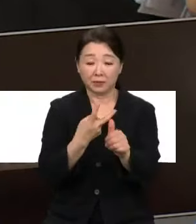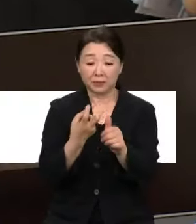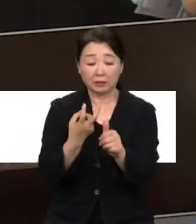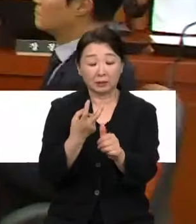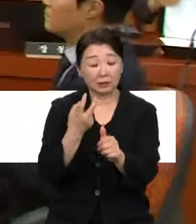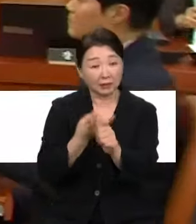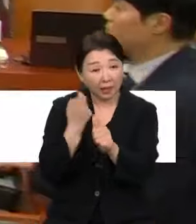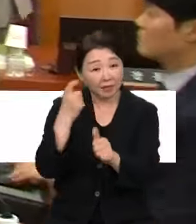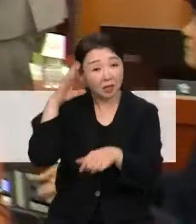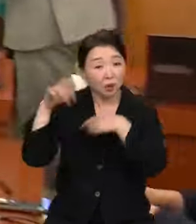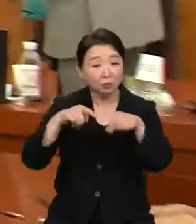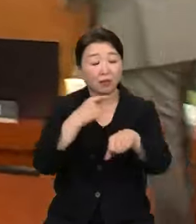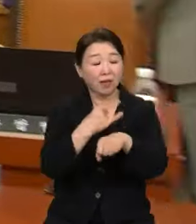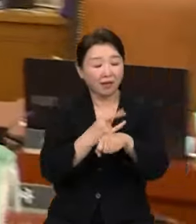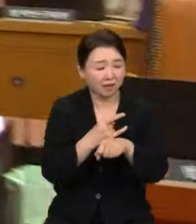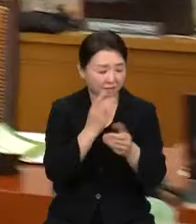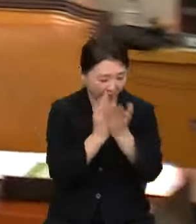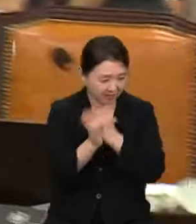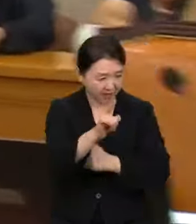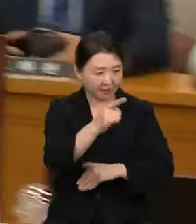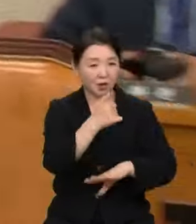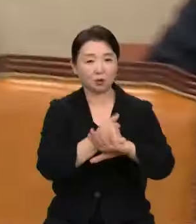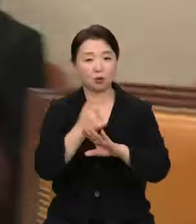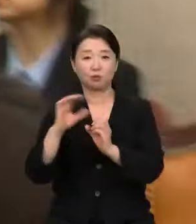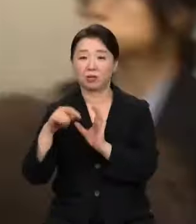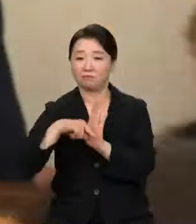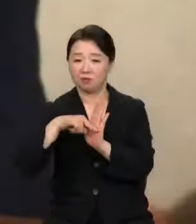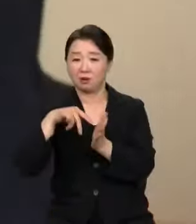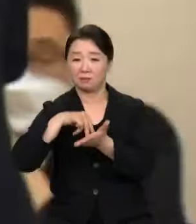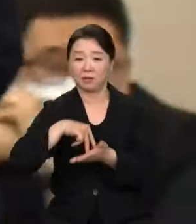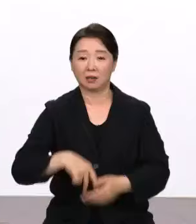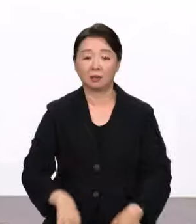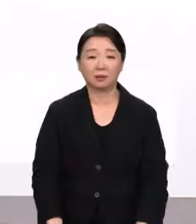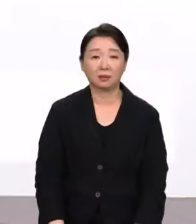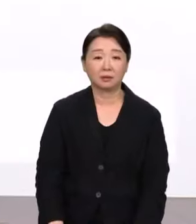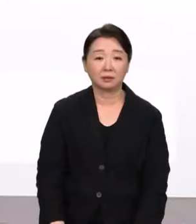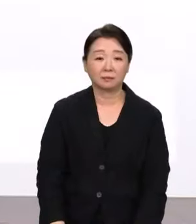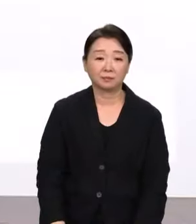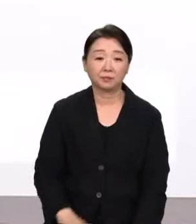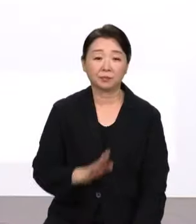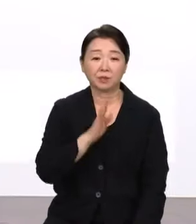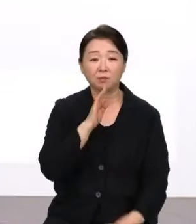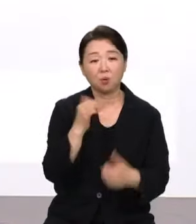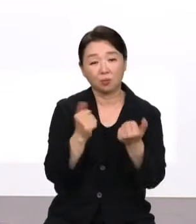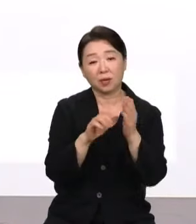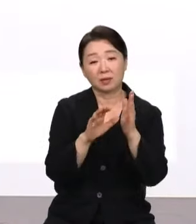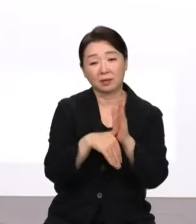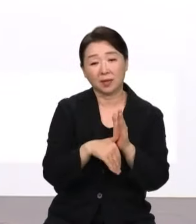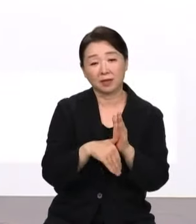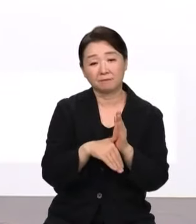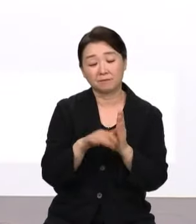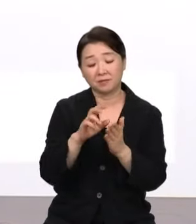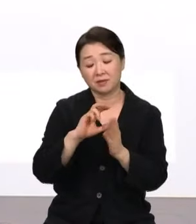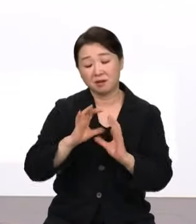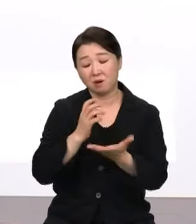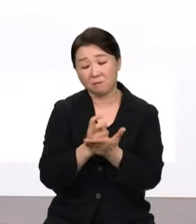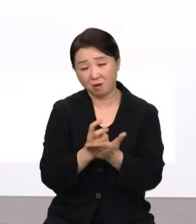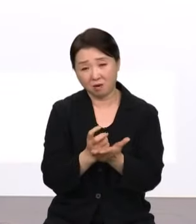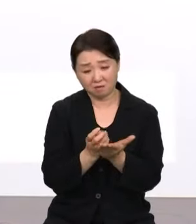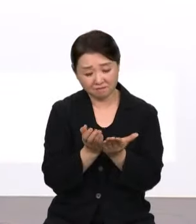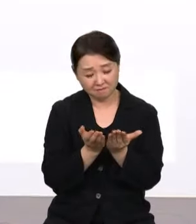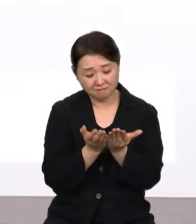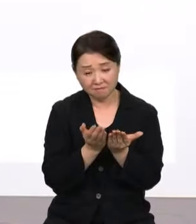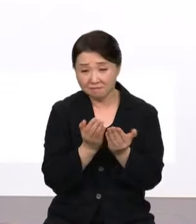위헌 위법이라며 부정적인 입장입니다 본회의 무겁고 엄격한 헌법 절차를